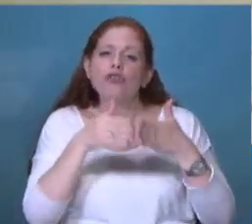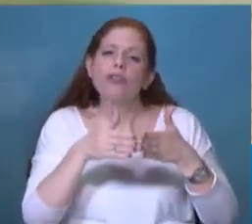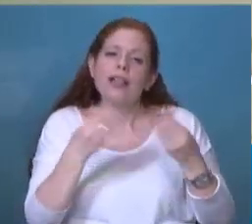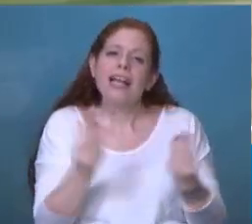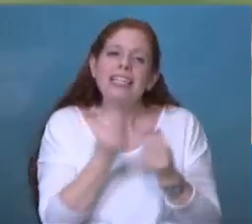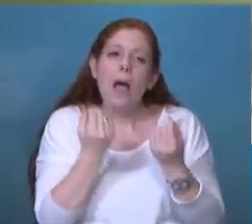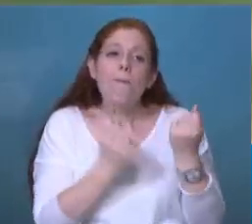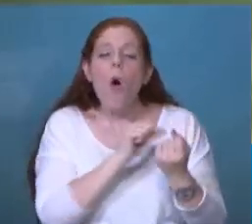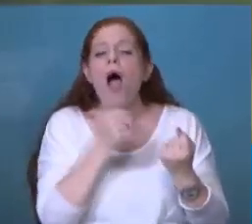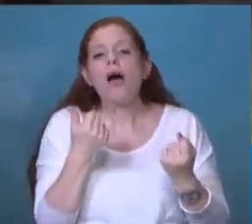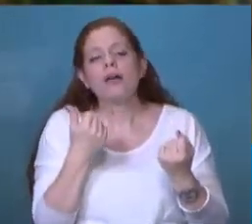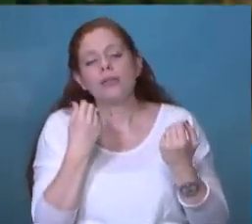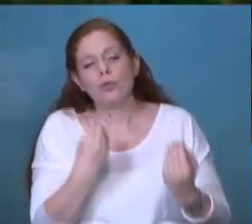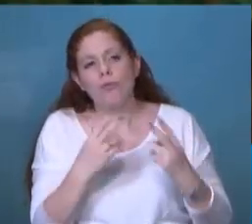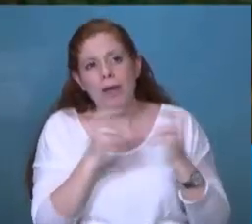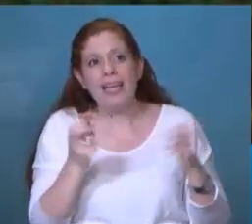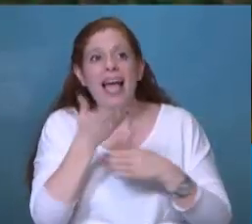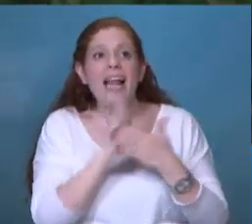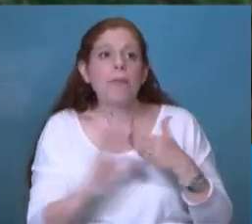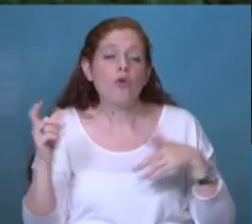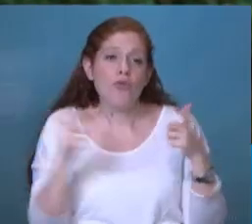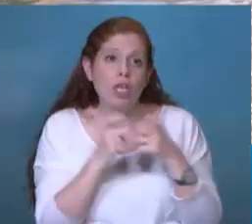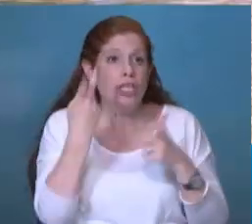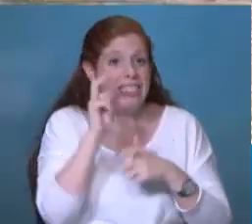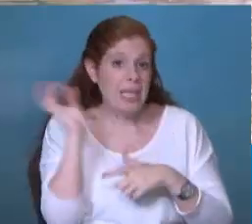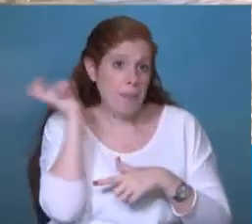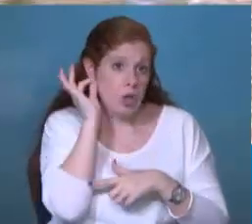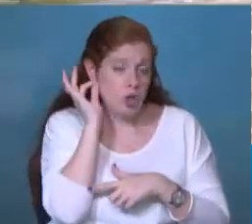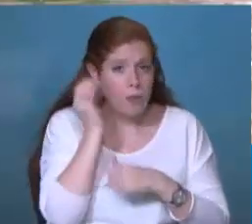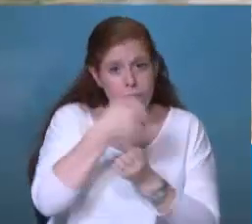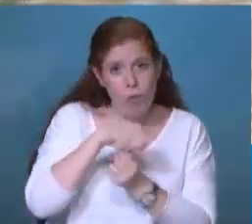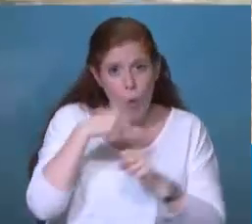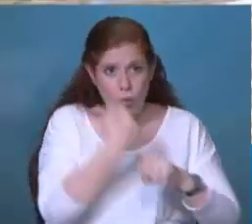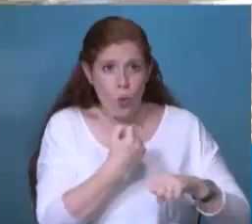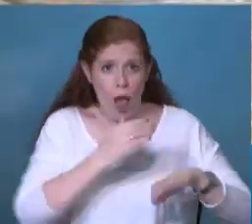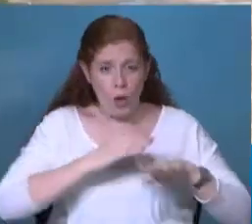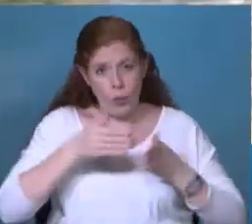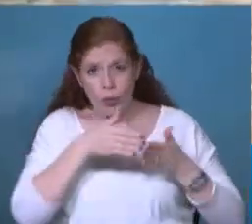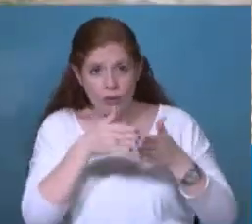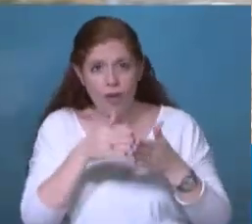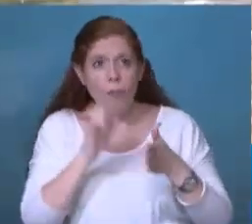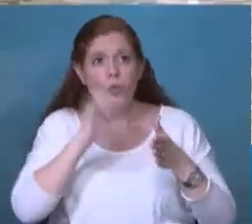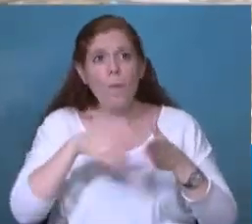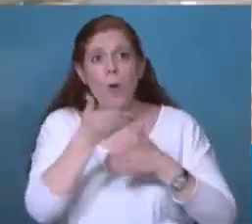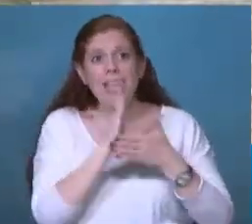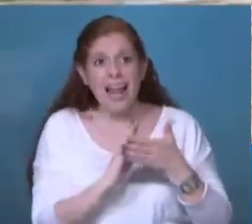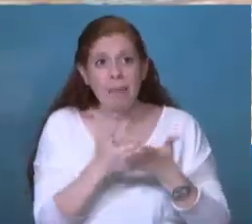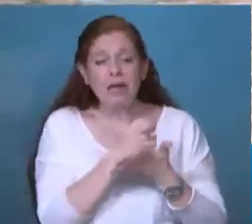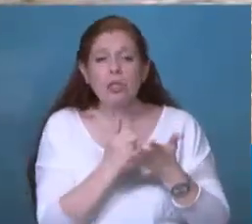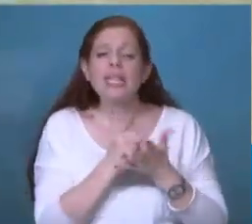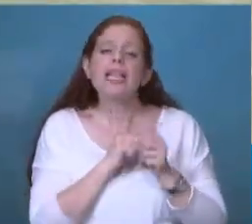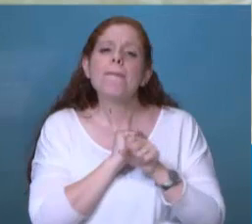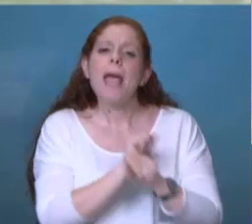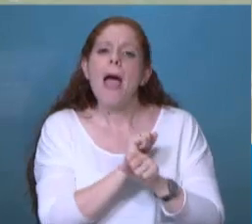חלק מקבוצה של 20 נשים גונדולריות, והן תורמות חלק נכבד מההכנסות לתמיכה בספורט נשים.